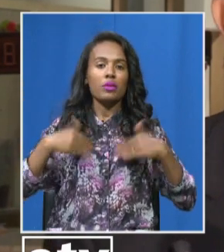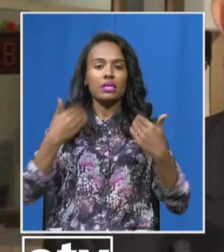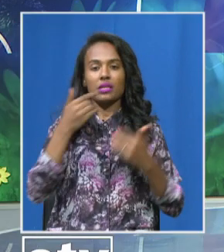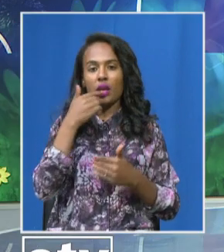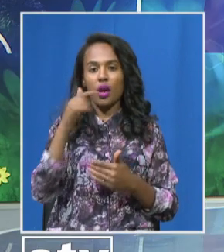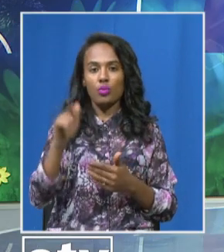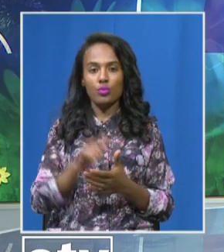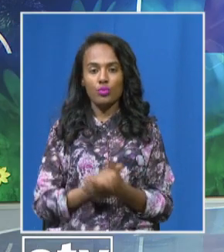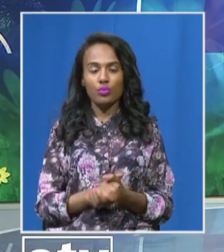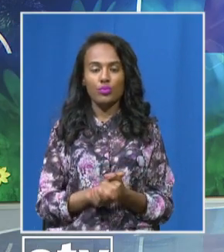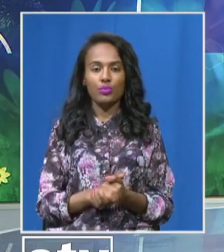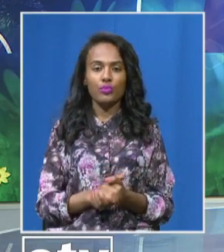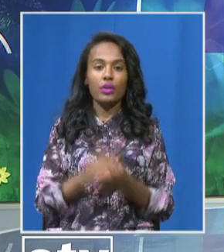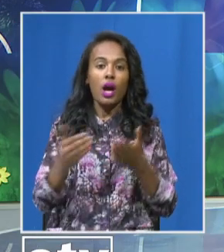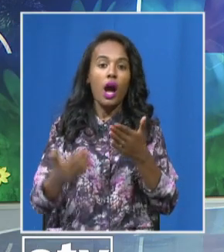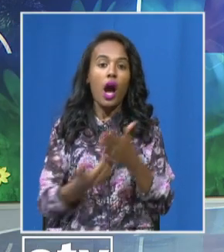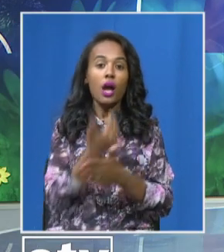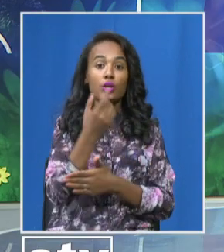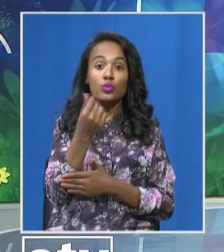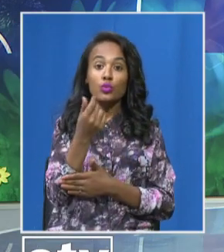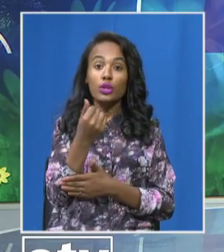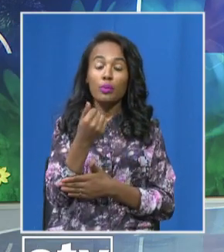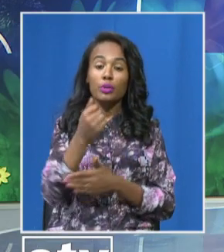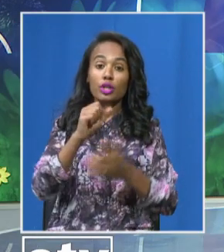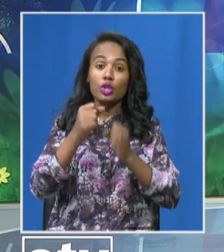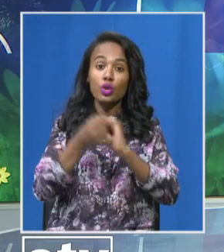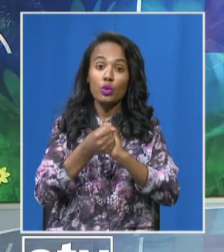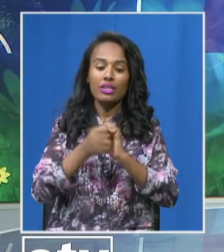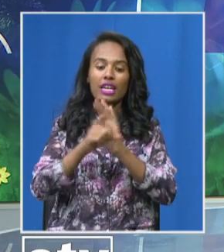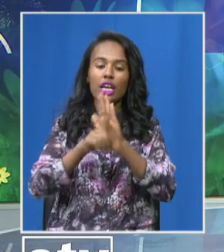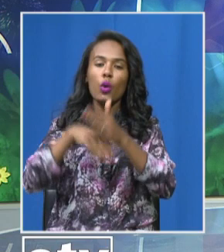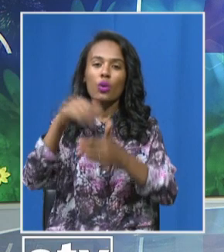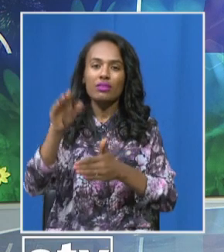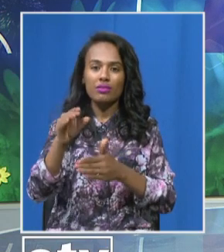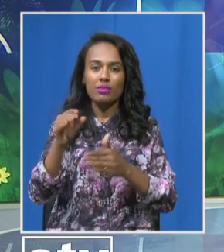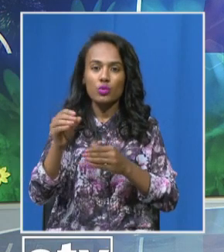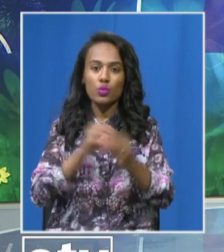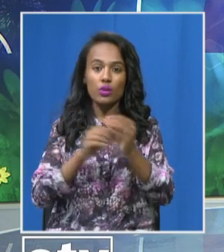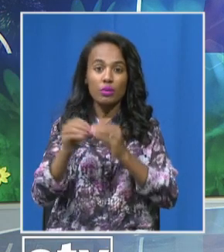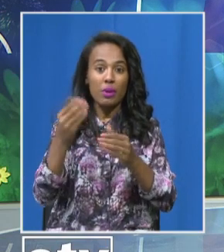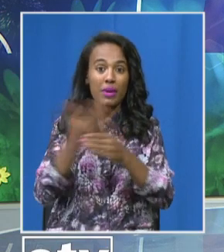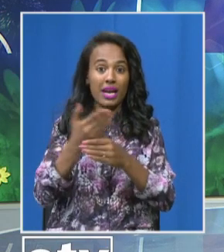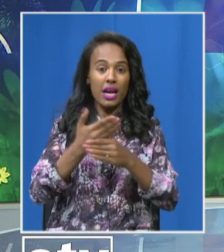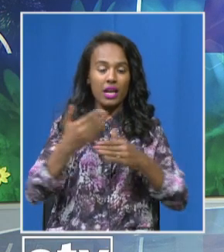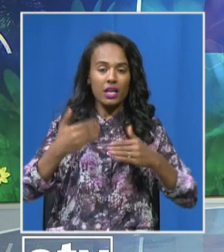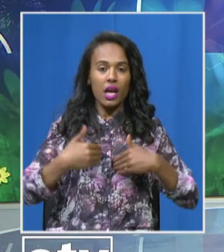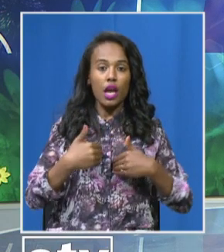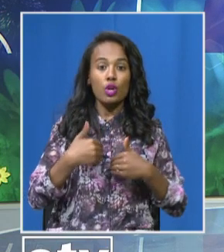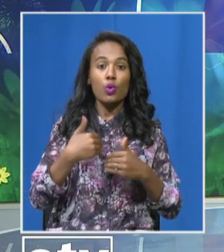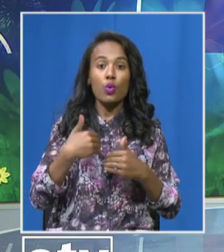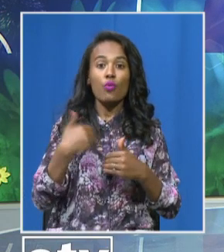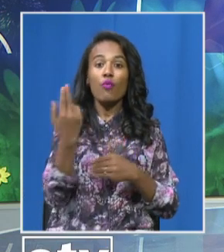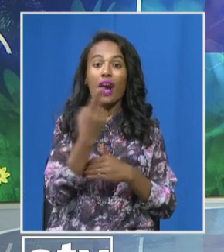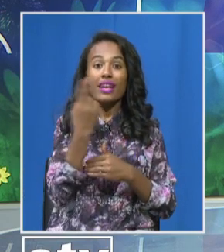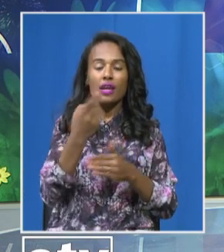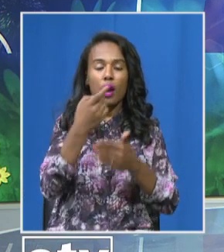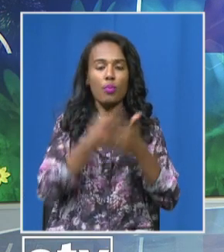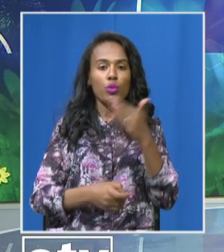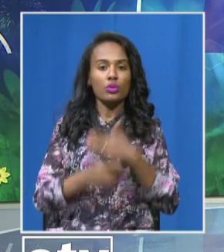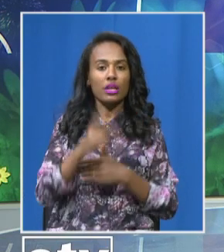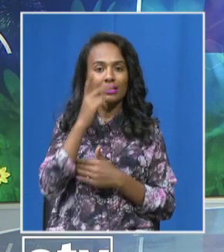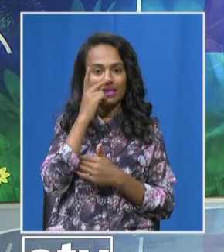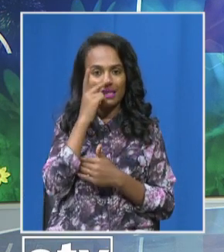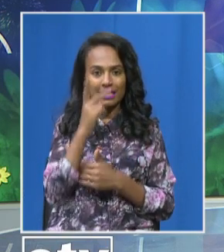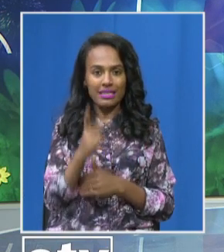ነው። አዲሱ የብር ኖት ህገወጥ የገንዘብ ዝውውርን በመከላከል ረገድ ያለው ፋይዳ በውጤት